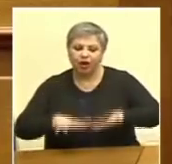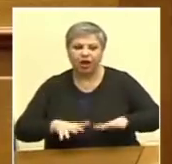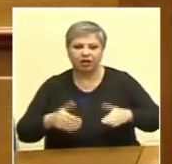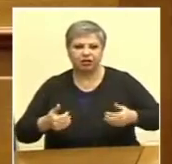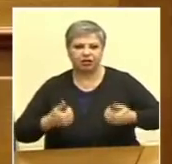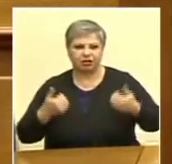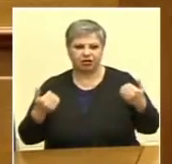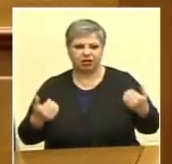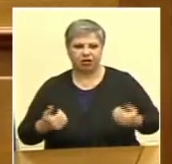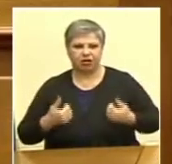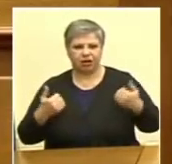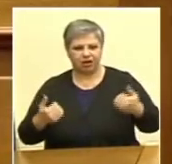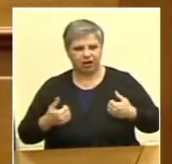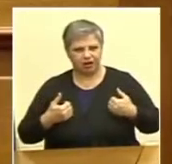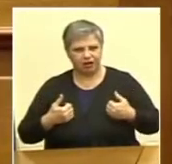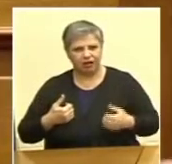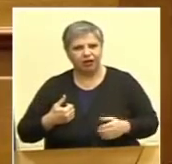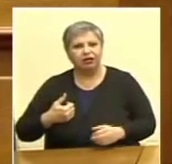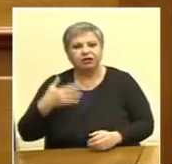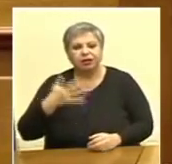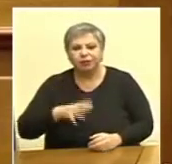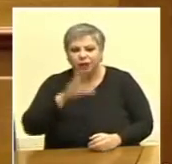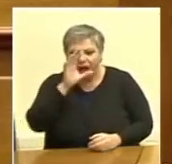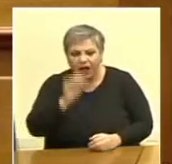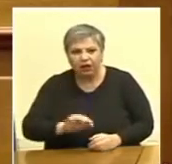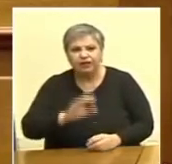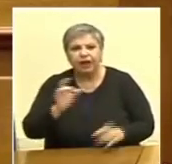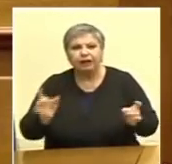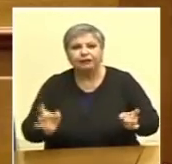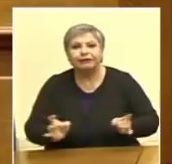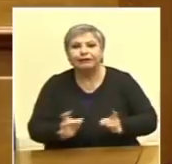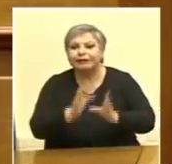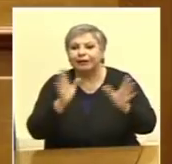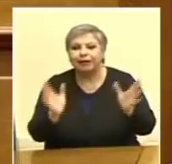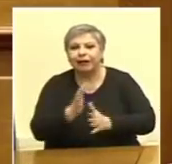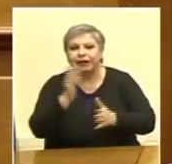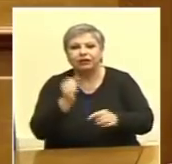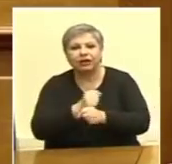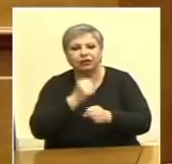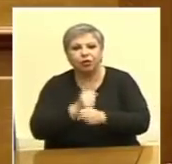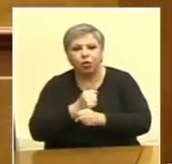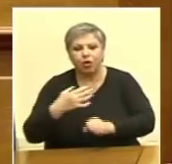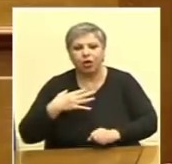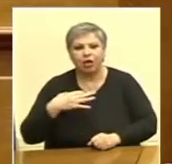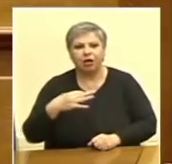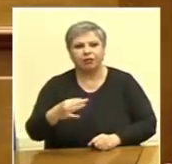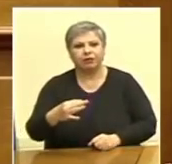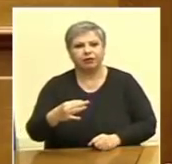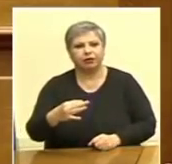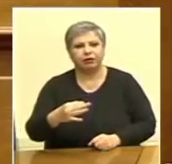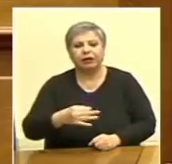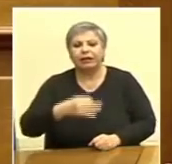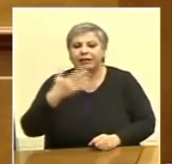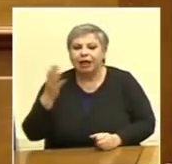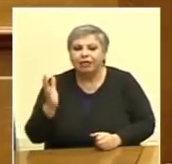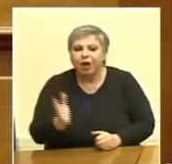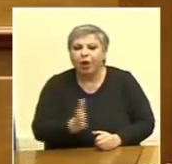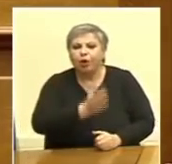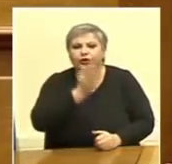60%, οποιαδήποτε ευκαιρία έχει μπροστά του θα την πιάσει από τα μαλλιά. Ακόμα και την τελευταία εργασιακή